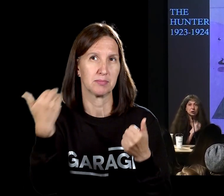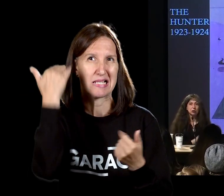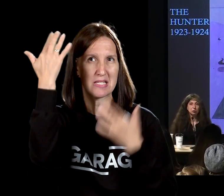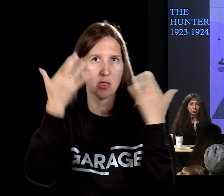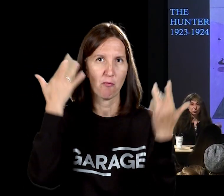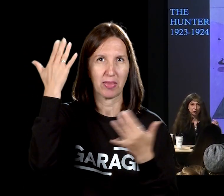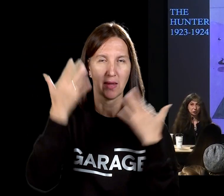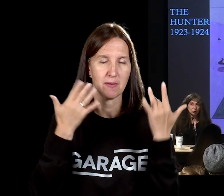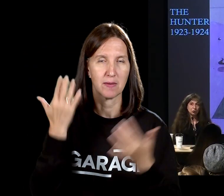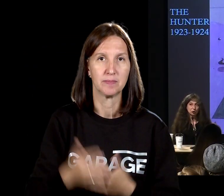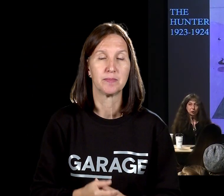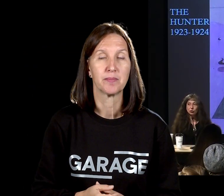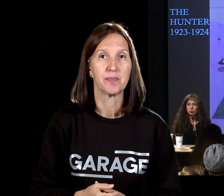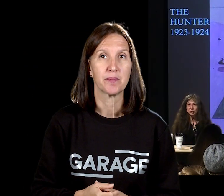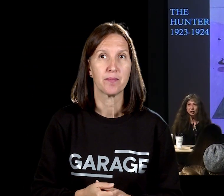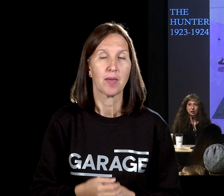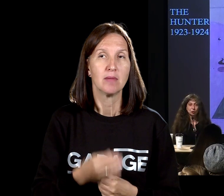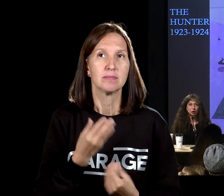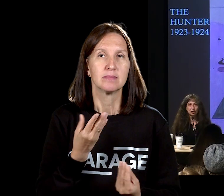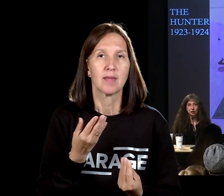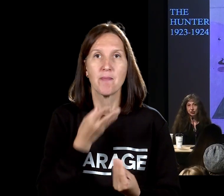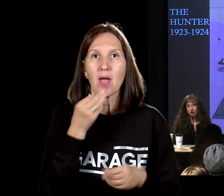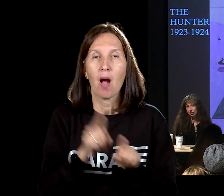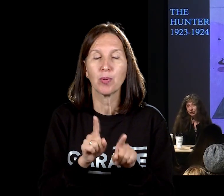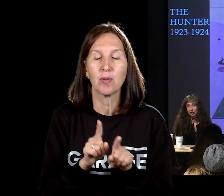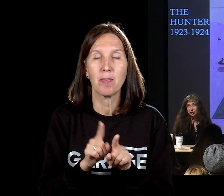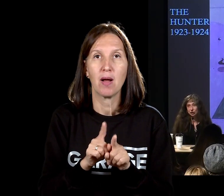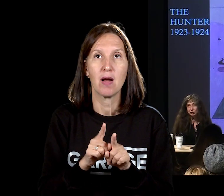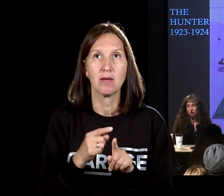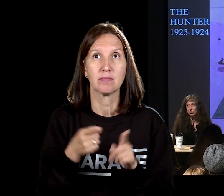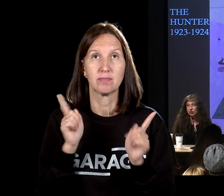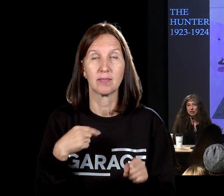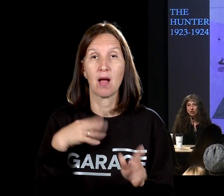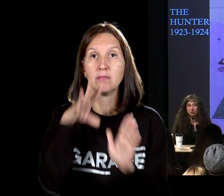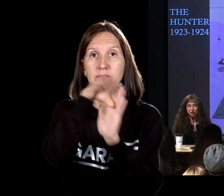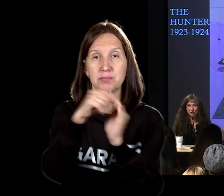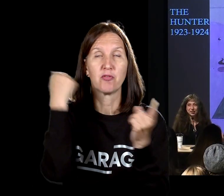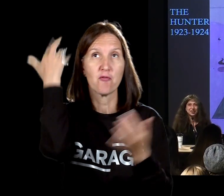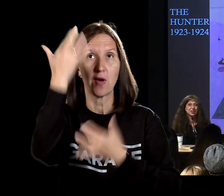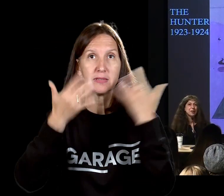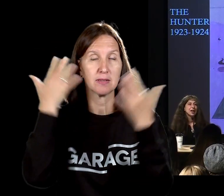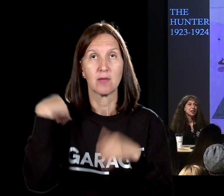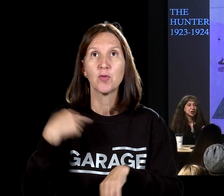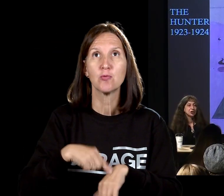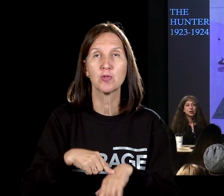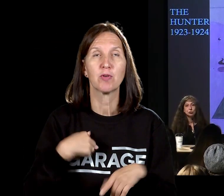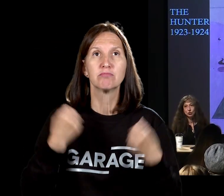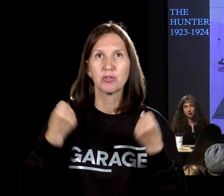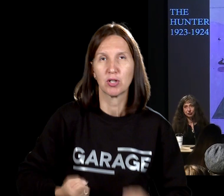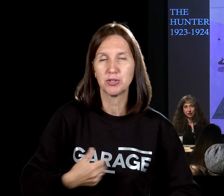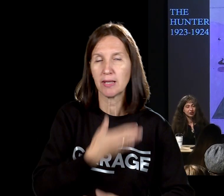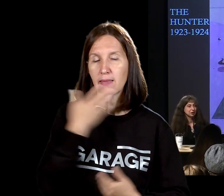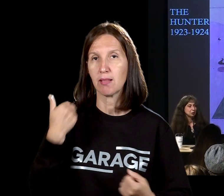которые становятся как бы, что в них происходит вместе с этой утратой силы тяжести, с исчезновением гравитации,